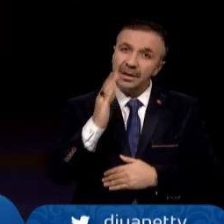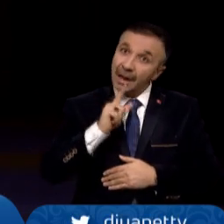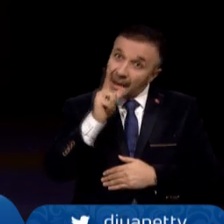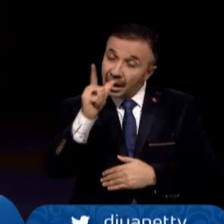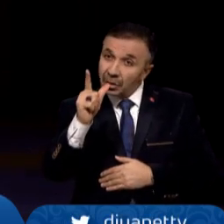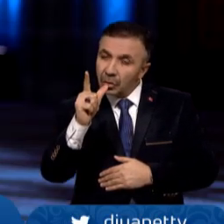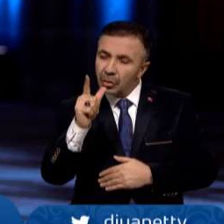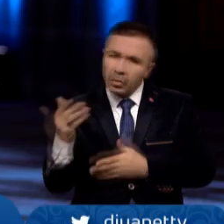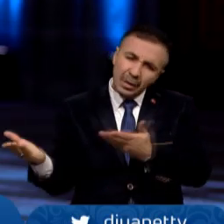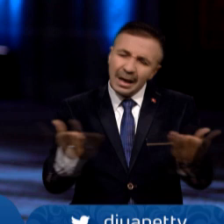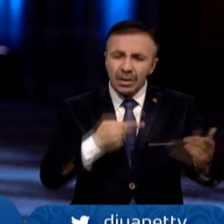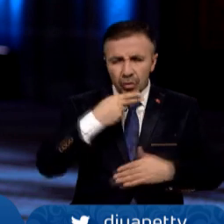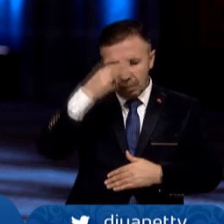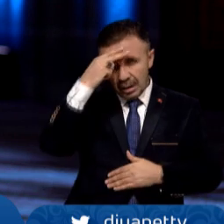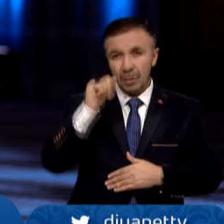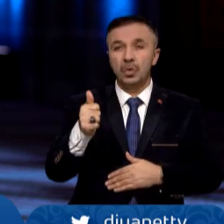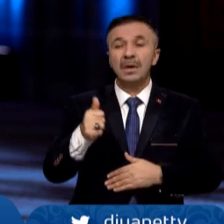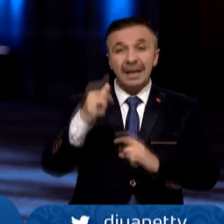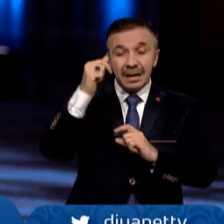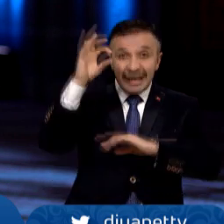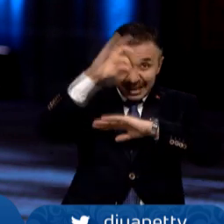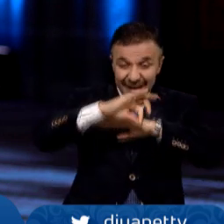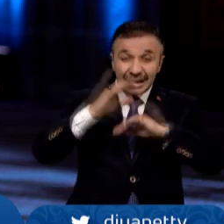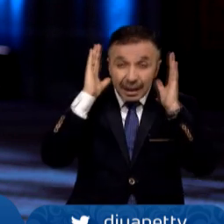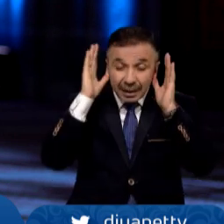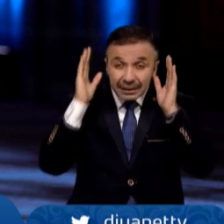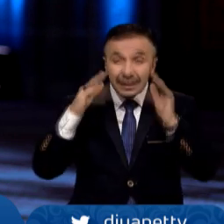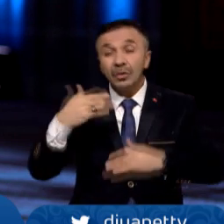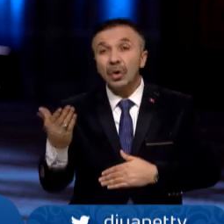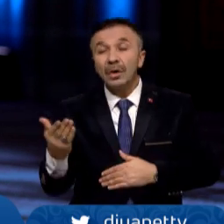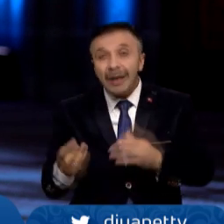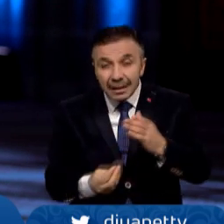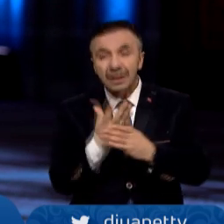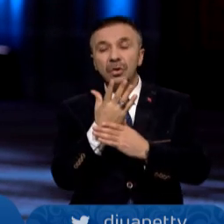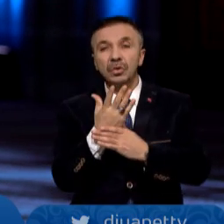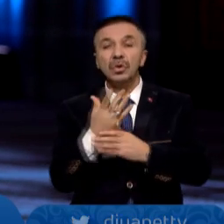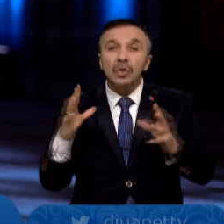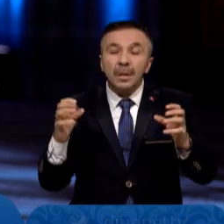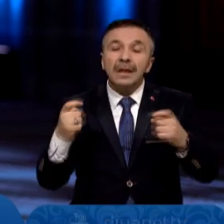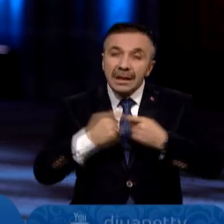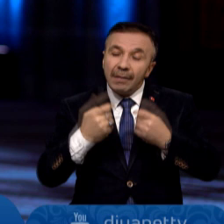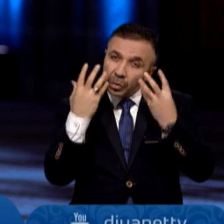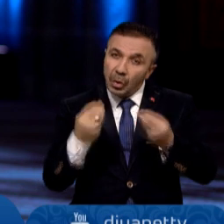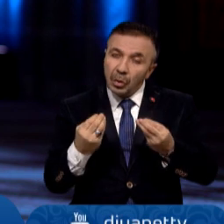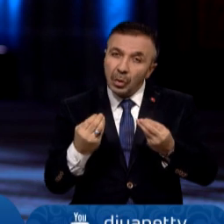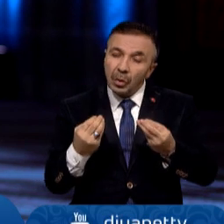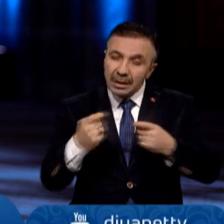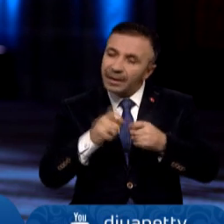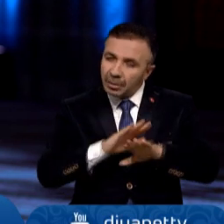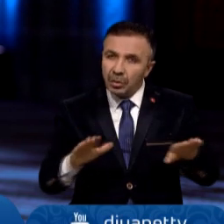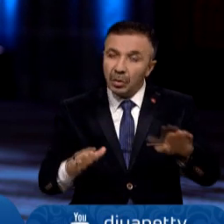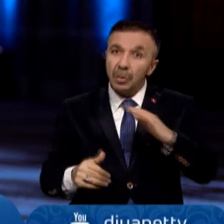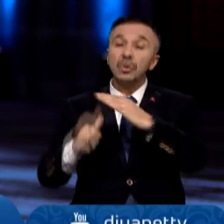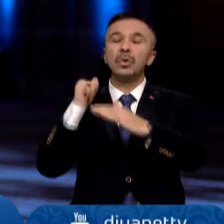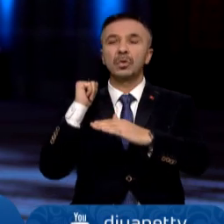İlan ediyoruz Cuma günü için namazından sonra çıkıyoruz o cumartesi savaş oluyor dönüyoruz